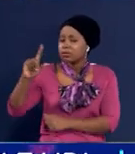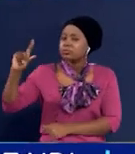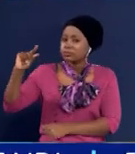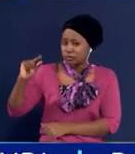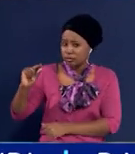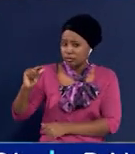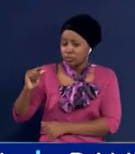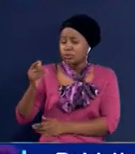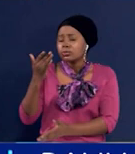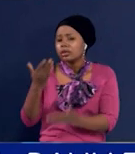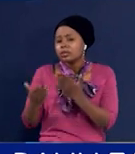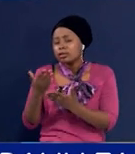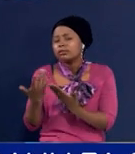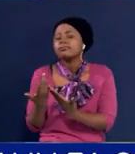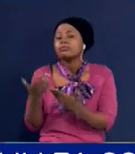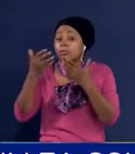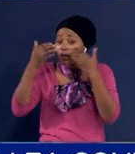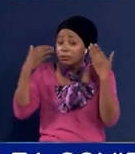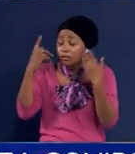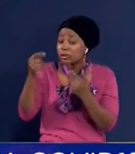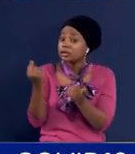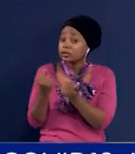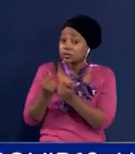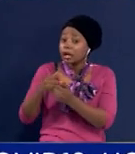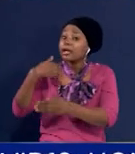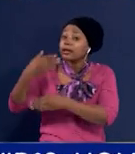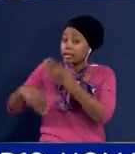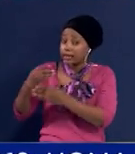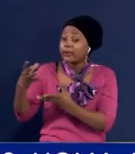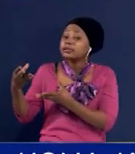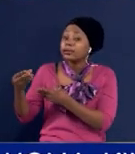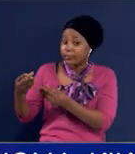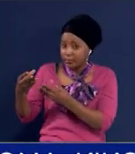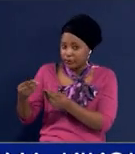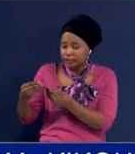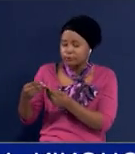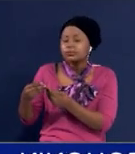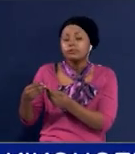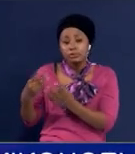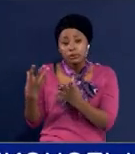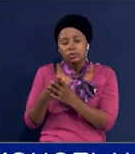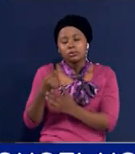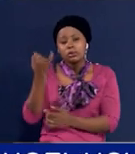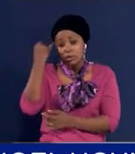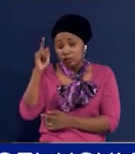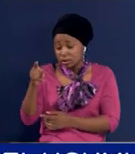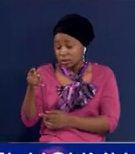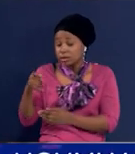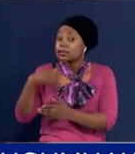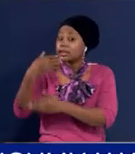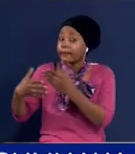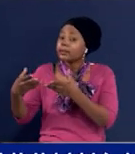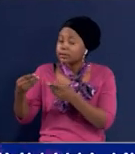ukilinganisha na barakoa kama itakayotengenezwa kwa kitambaa cha pamba. Lakini tunashauri vile vile, pamoja na kwamba tunasema kitambaa kiwe ni kitambaa cha